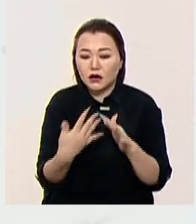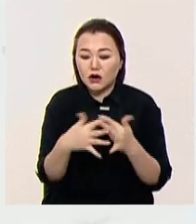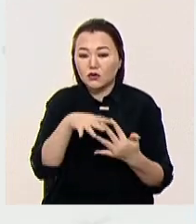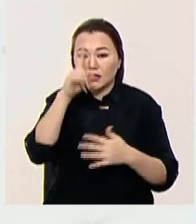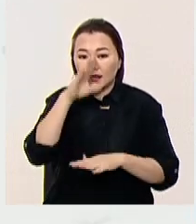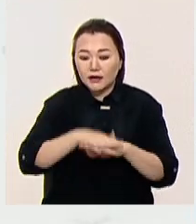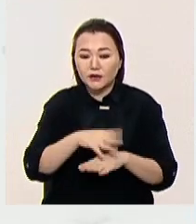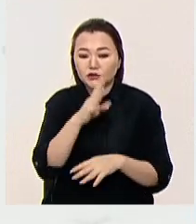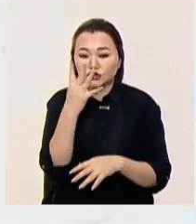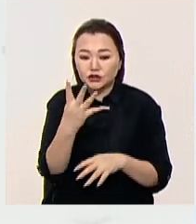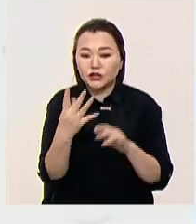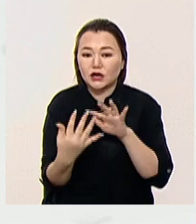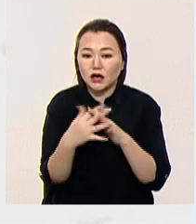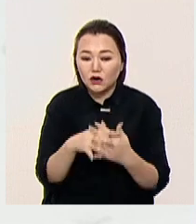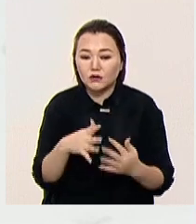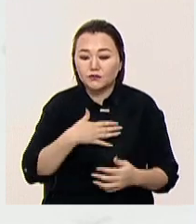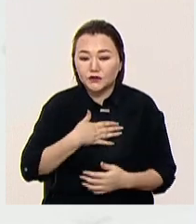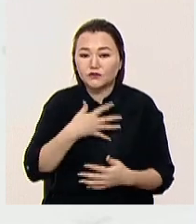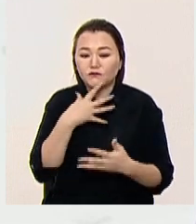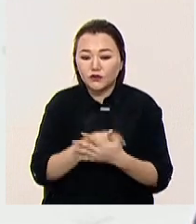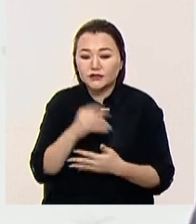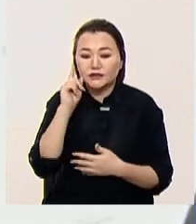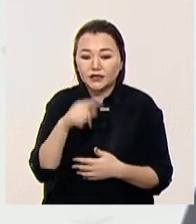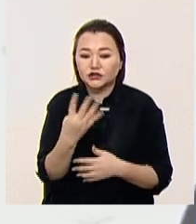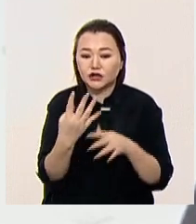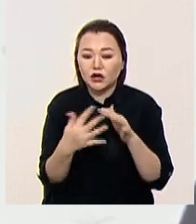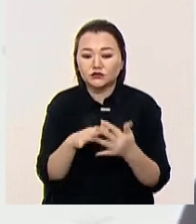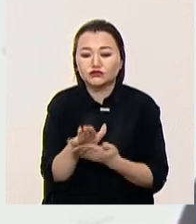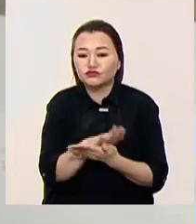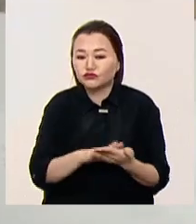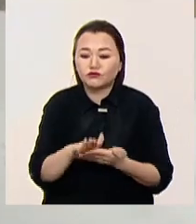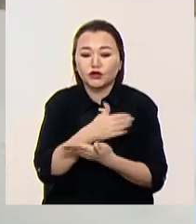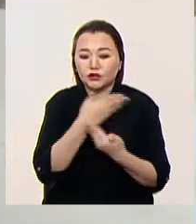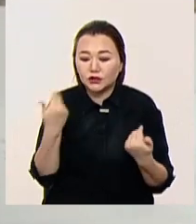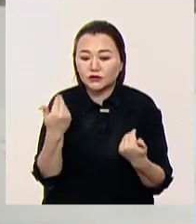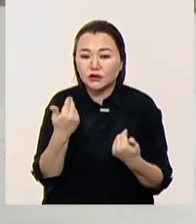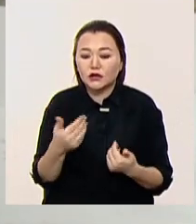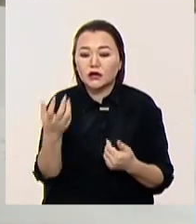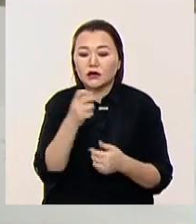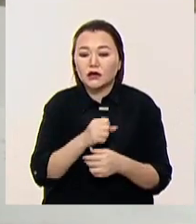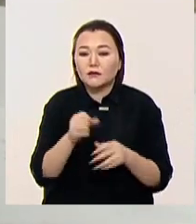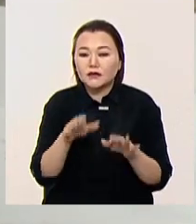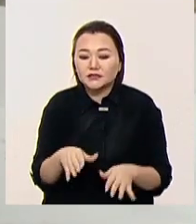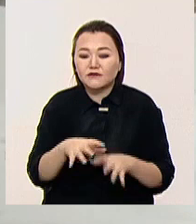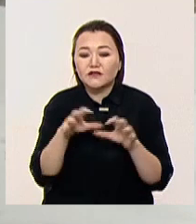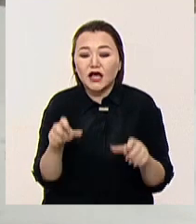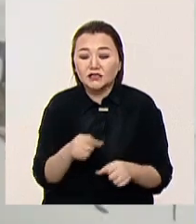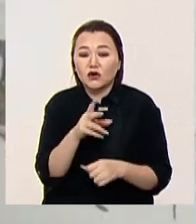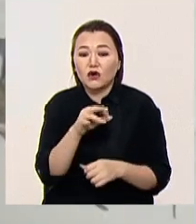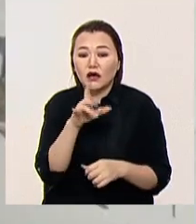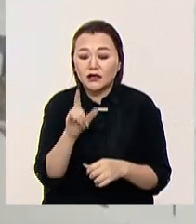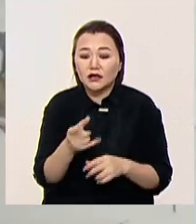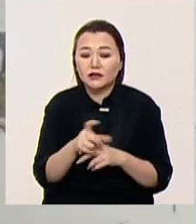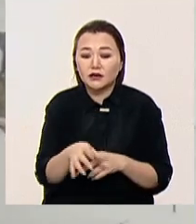әкімшілігі 4 ауыл, менің өзімнің білетін 4 ауылда тым іштеңе жоқ. Ал жергілікті билік өкілдері Қоғал ауылдық